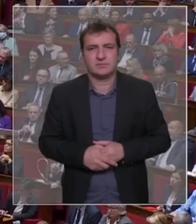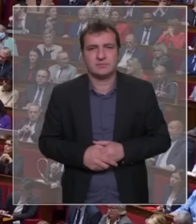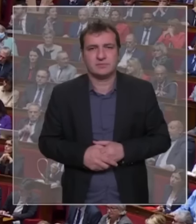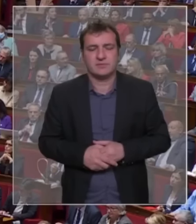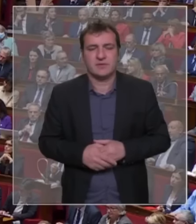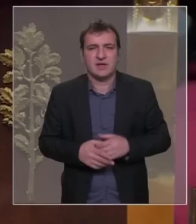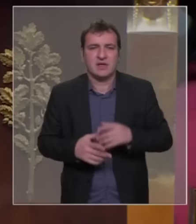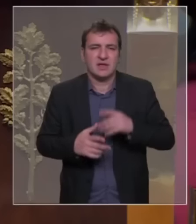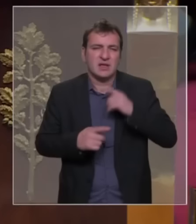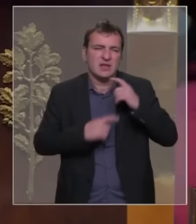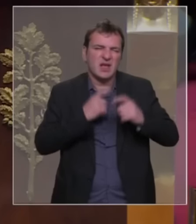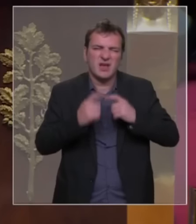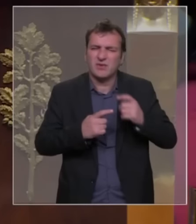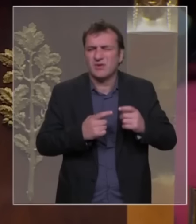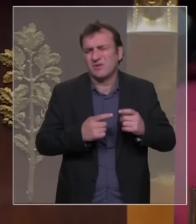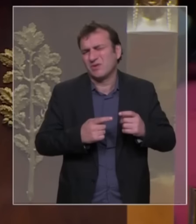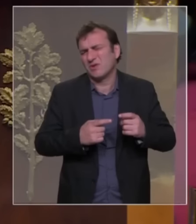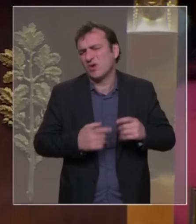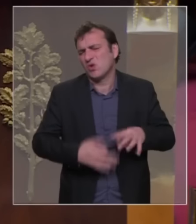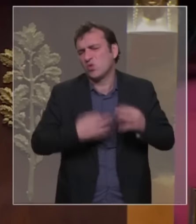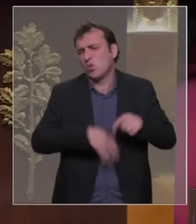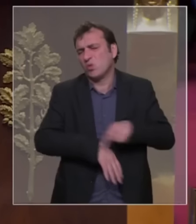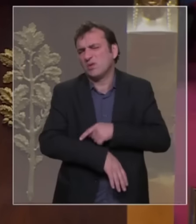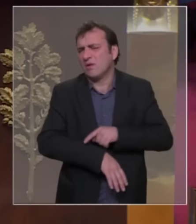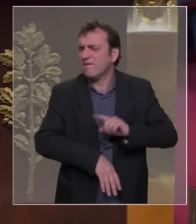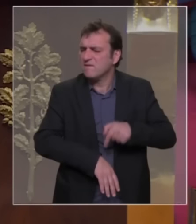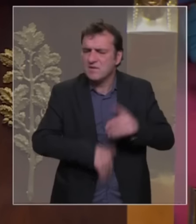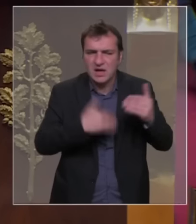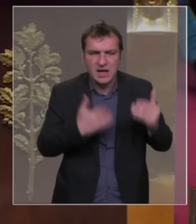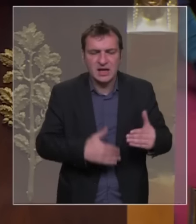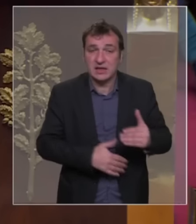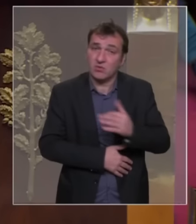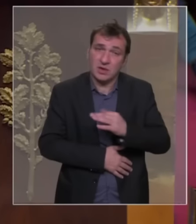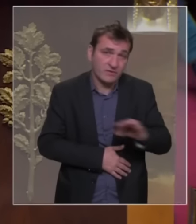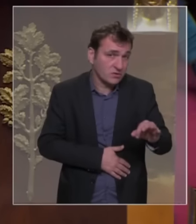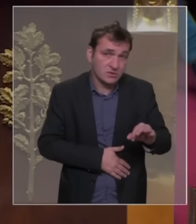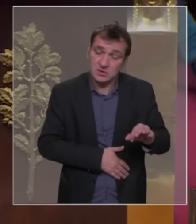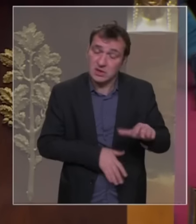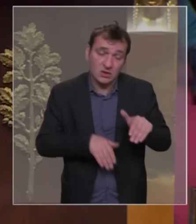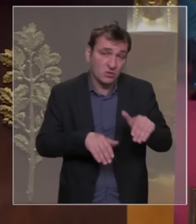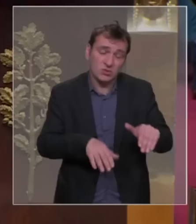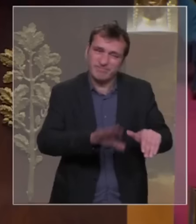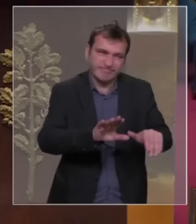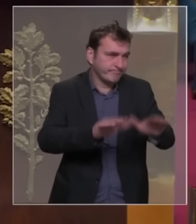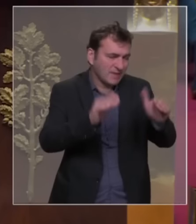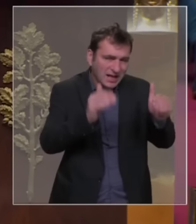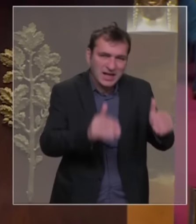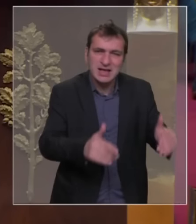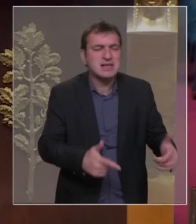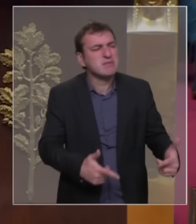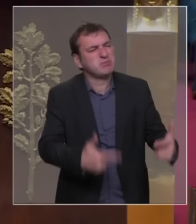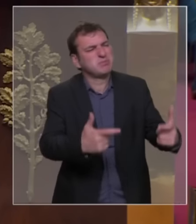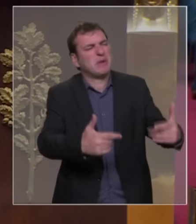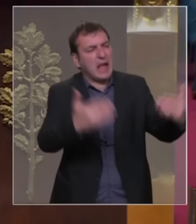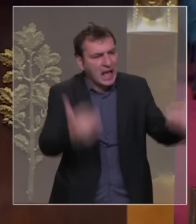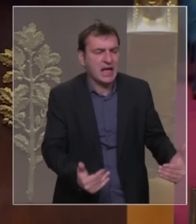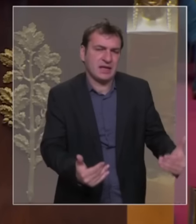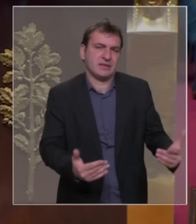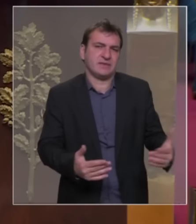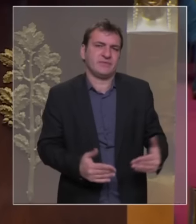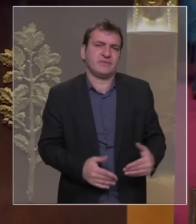Cette violence n'a que trop duré. Voilà pourquoi la France appelle, continuera d'appeler un cessez-le-feu à Gaza.